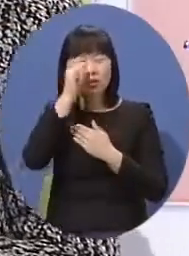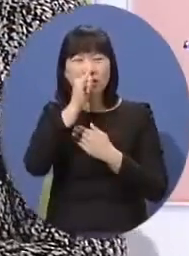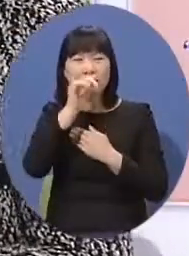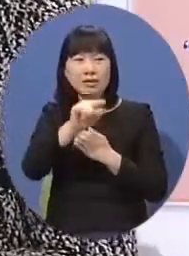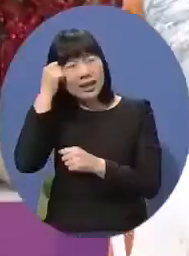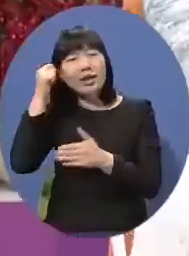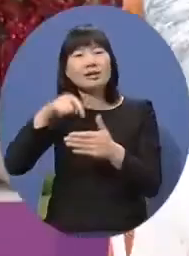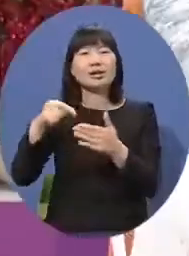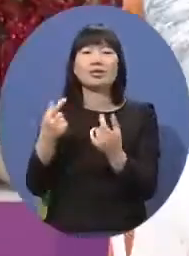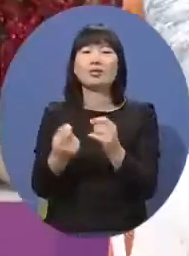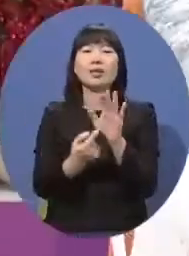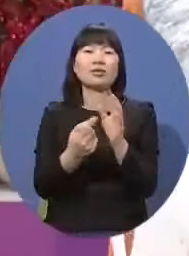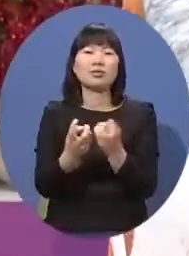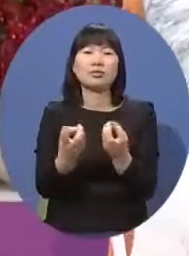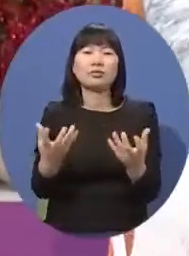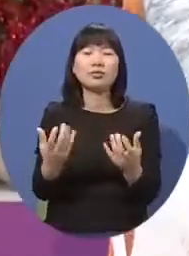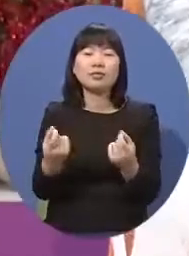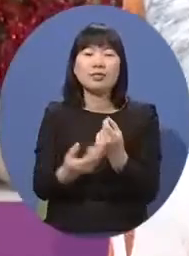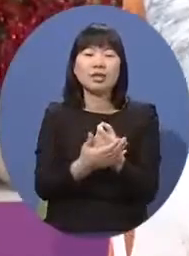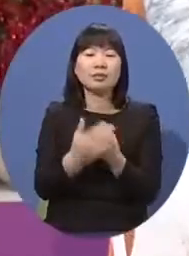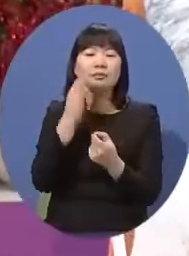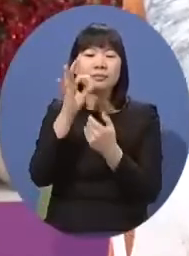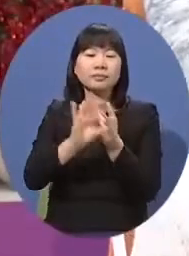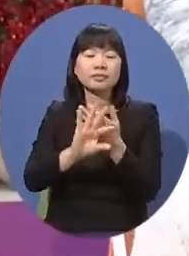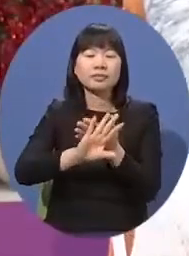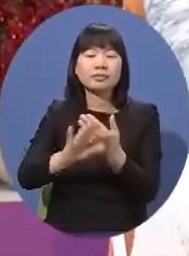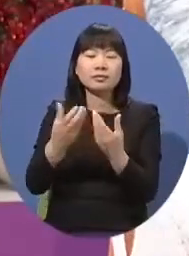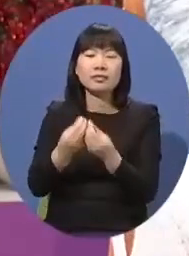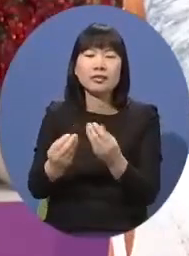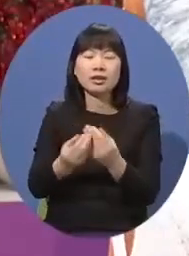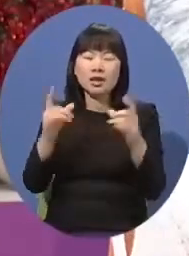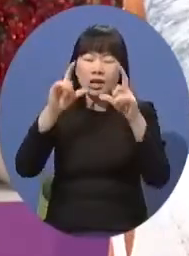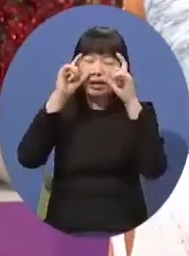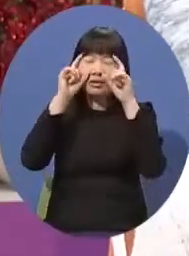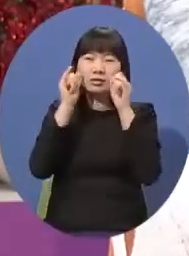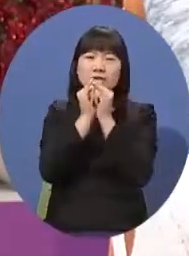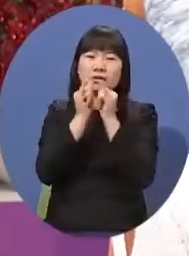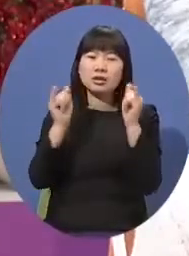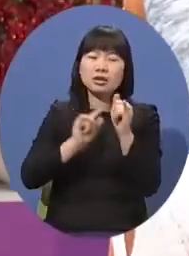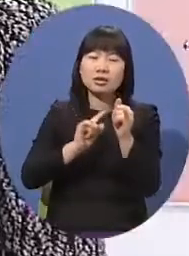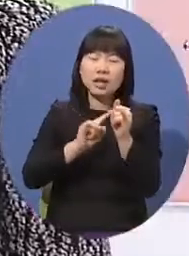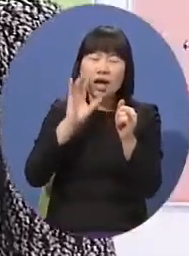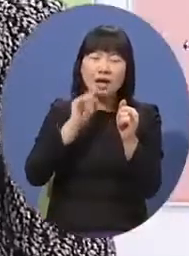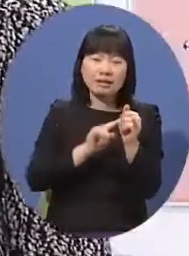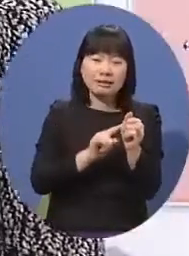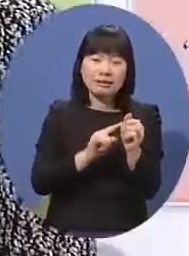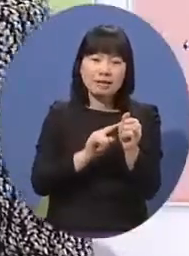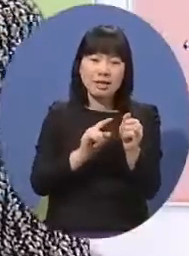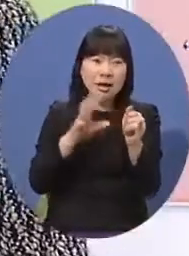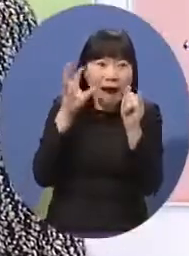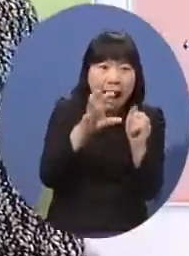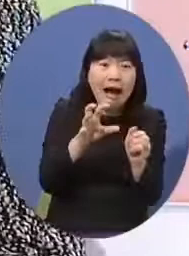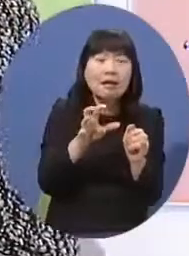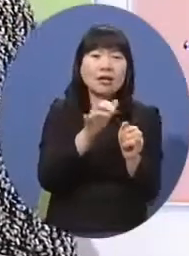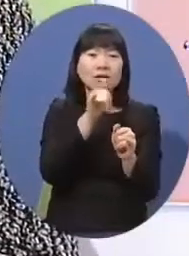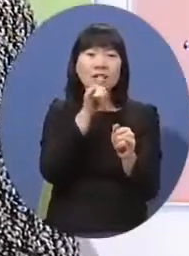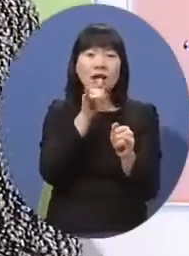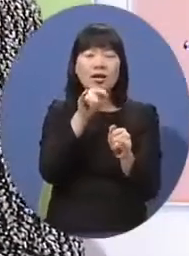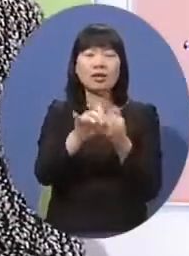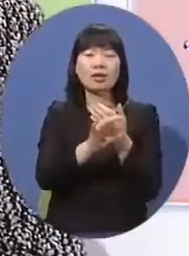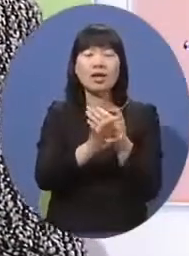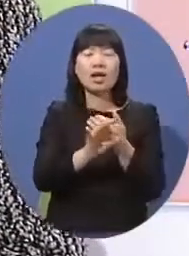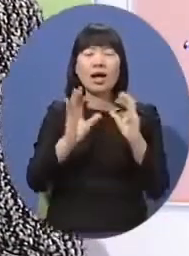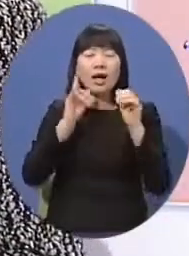거는 평생 잊혀지지 않아요. 그래서 만일 다른 예로 안경을 쓴 사람이 이 아이에게 막 이런 걸 했잖아요.